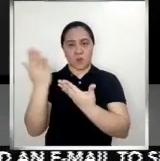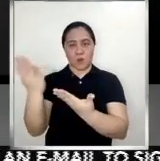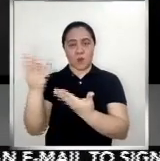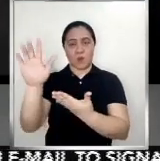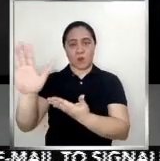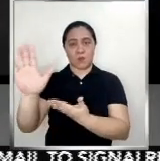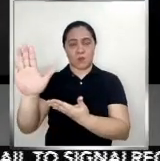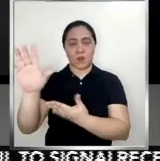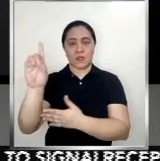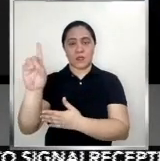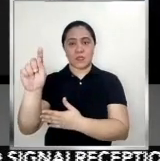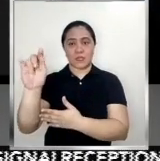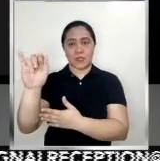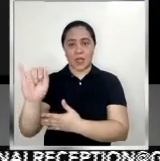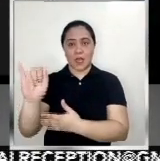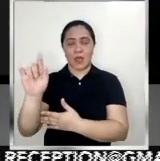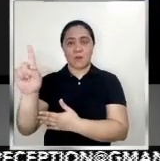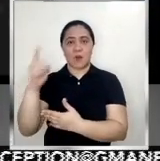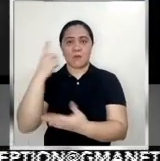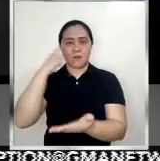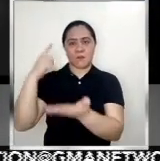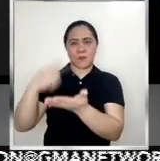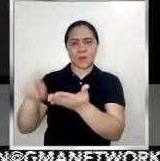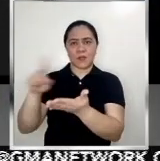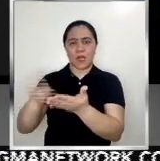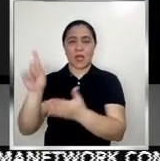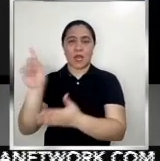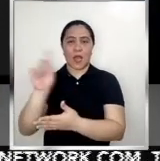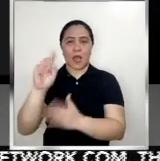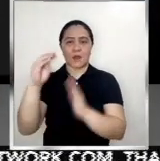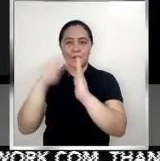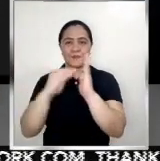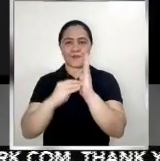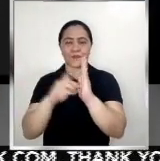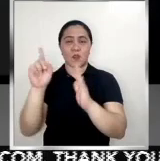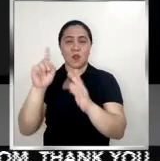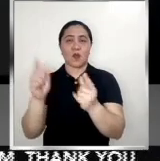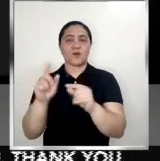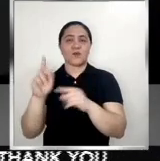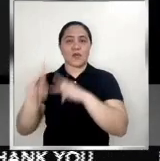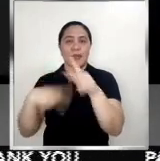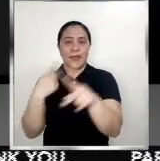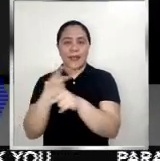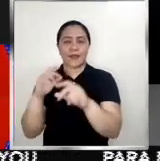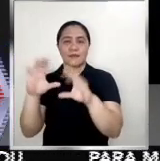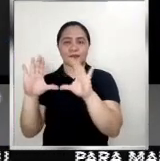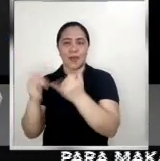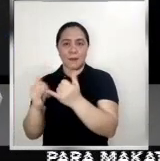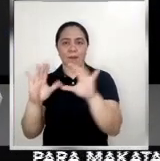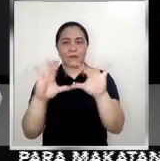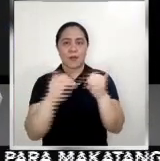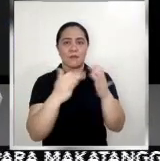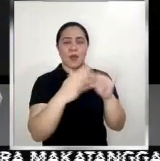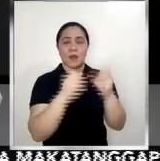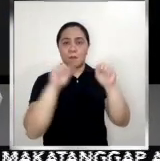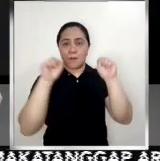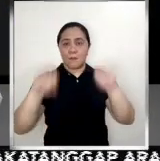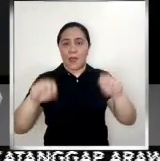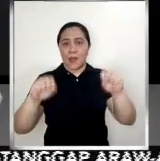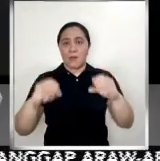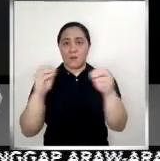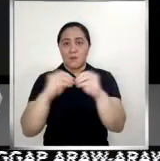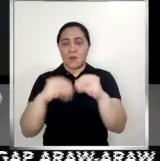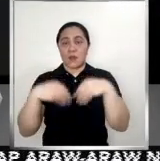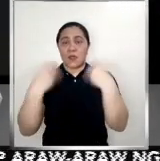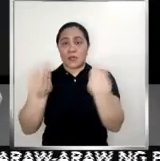to determine ano yung mga industries at ano yung mga capacities na mas bubuksan natin